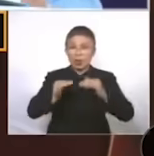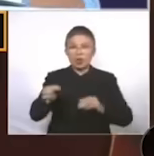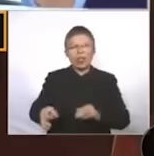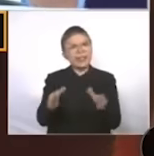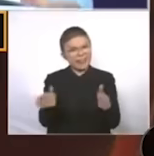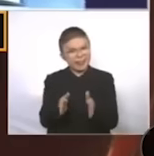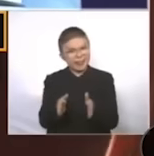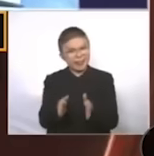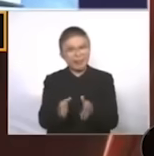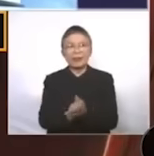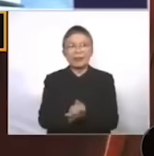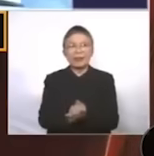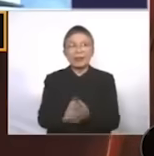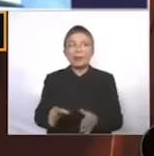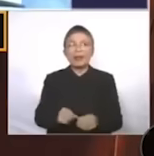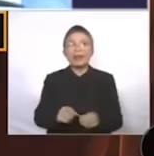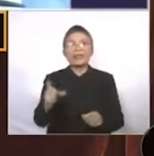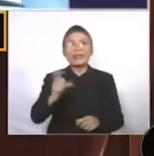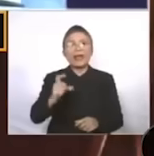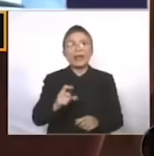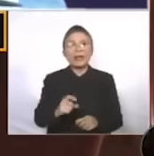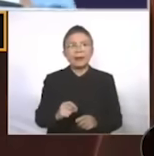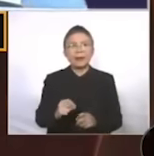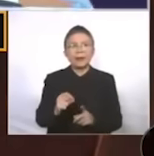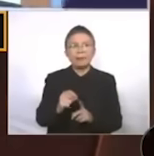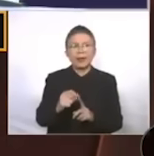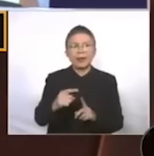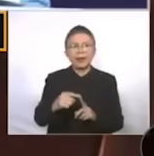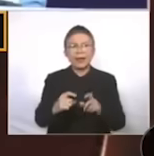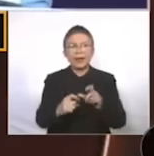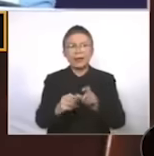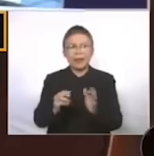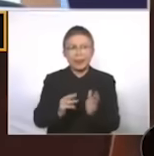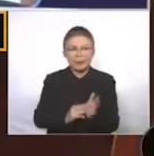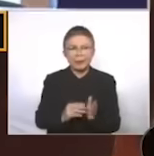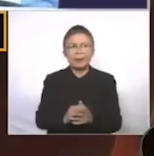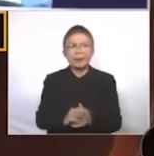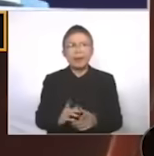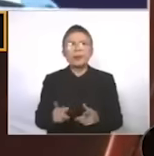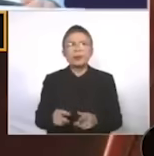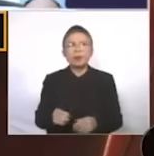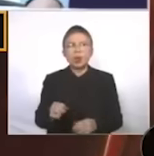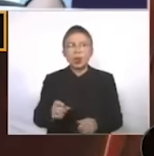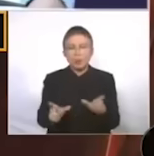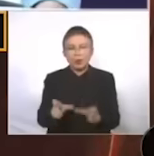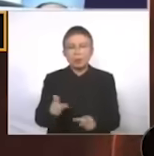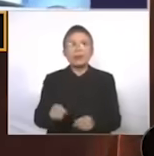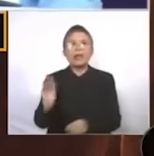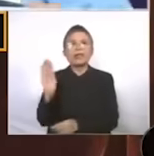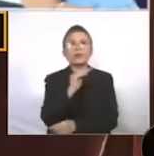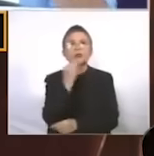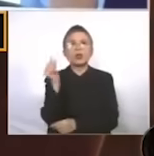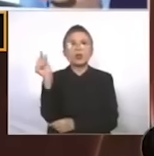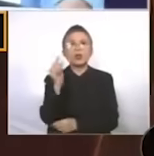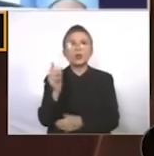atau ee ya baru setelah inilah pengumuman capres dan cawapres ini sekarang itu